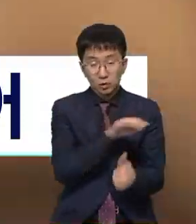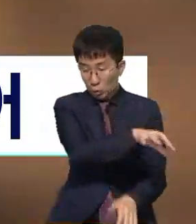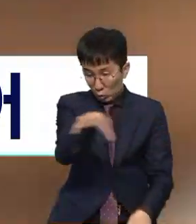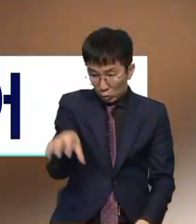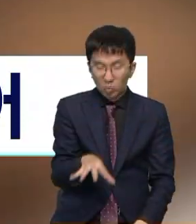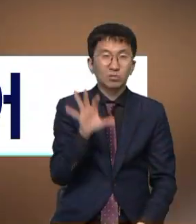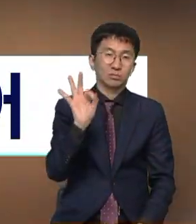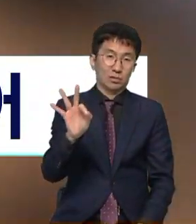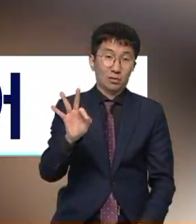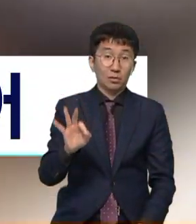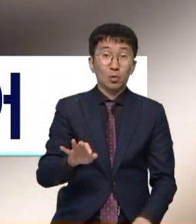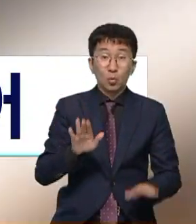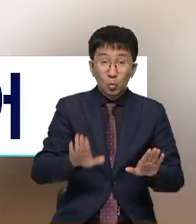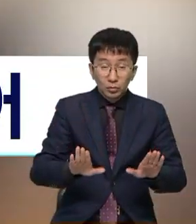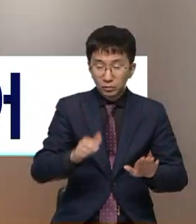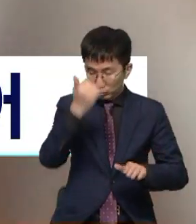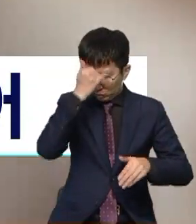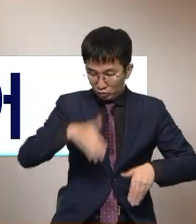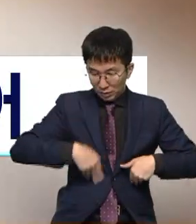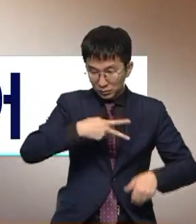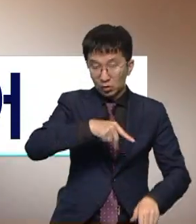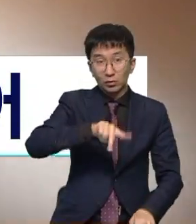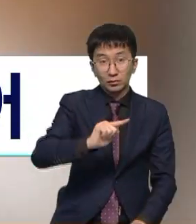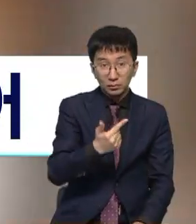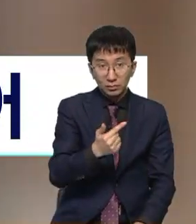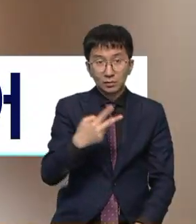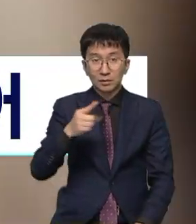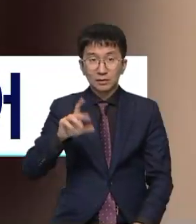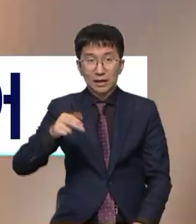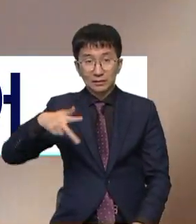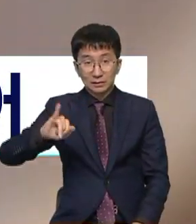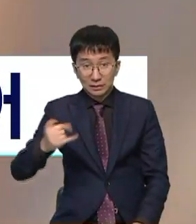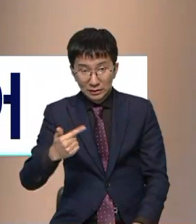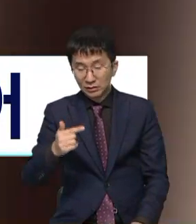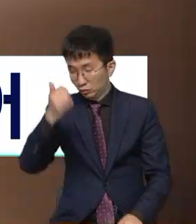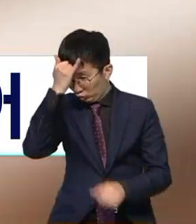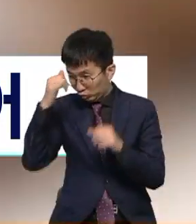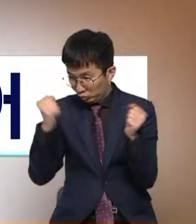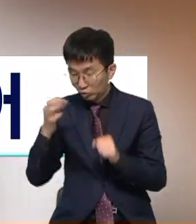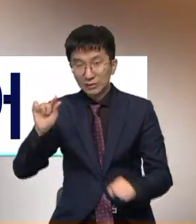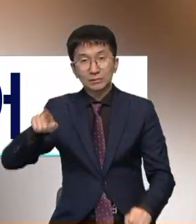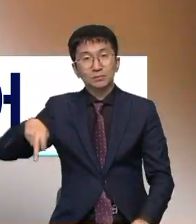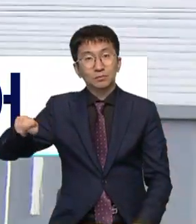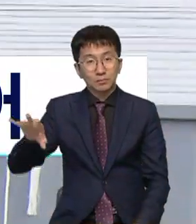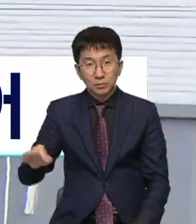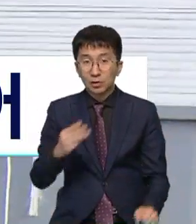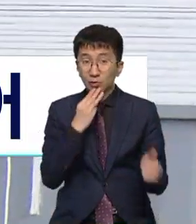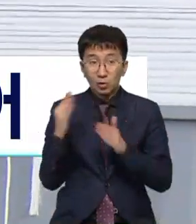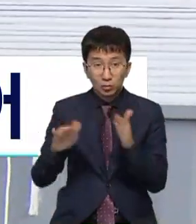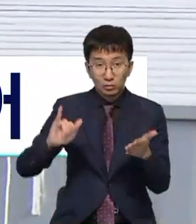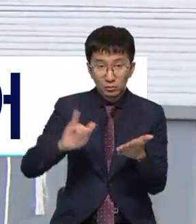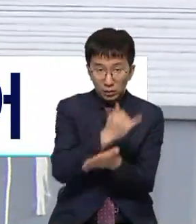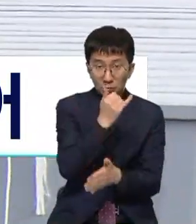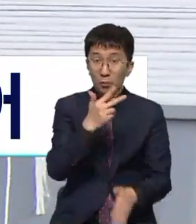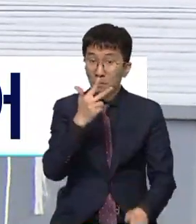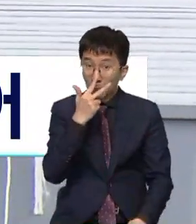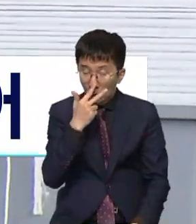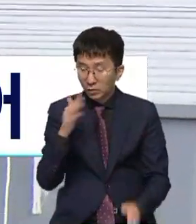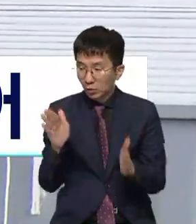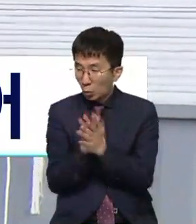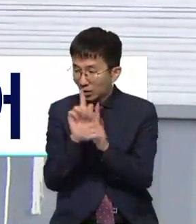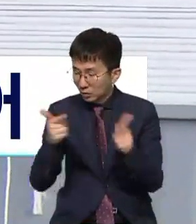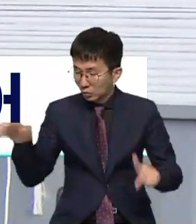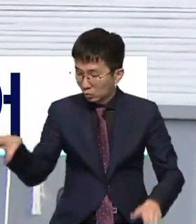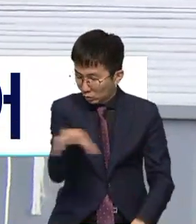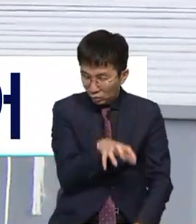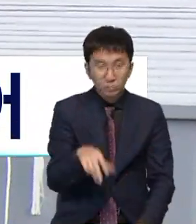오늘은 충남 서산시와 당진시 충북음성군 경기 김포시 평택시 화성시 등에서 일곱 건이